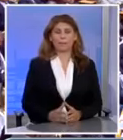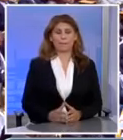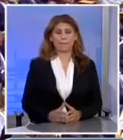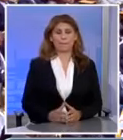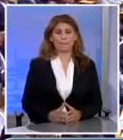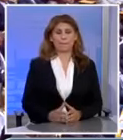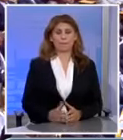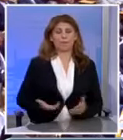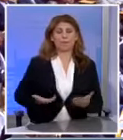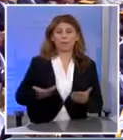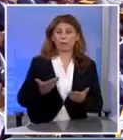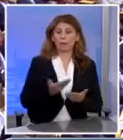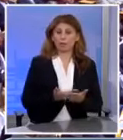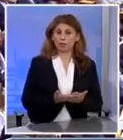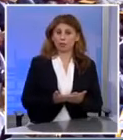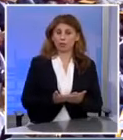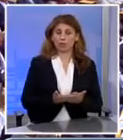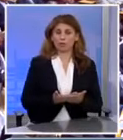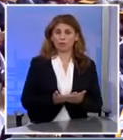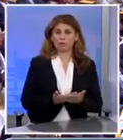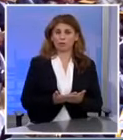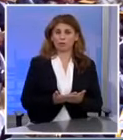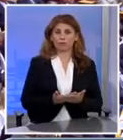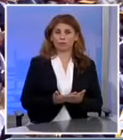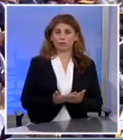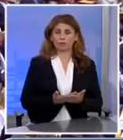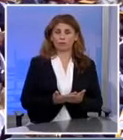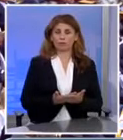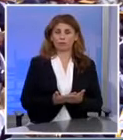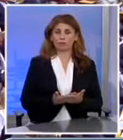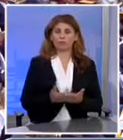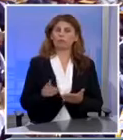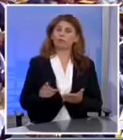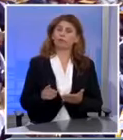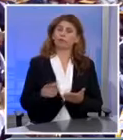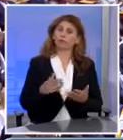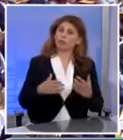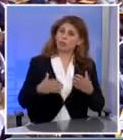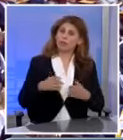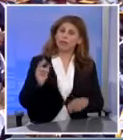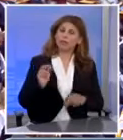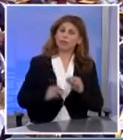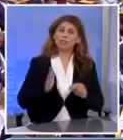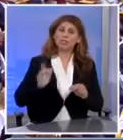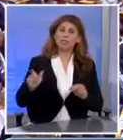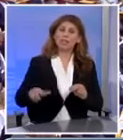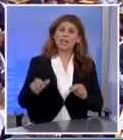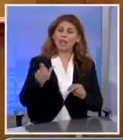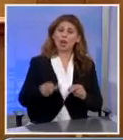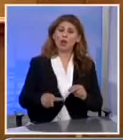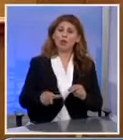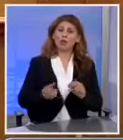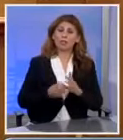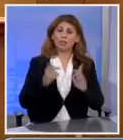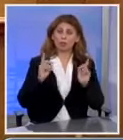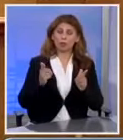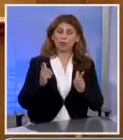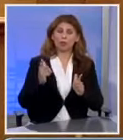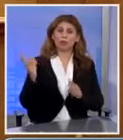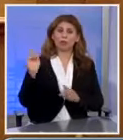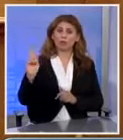και πρόταση την οποία εισηγήθηκε και ψήφισε στέλεχος της Νέας Δημοκρατίας,